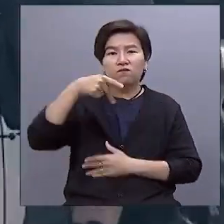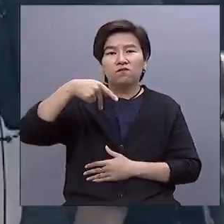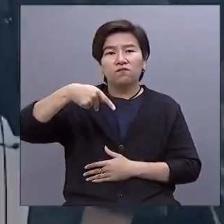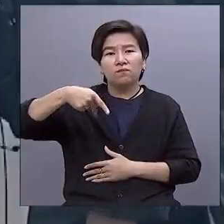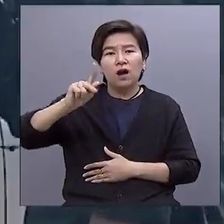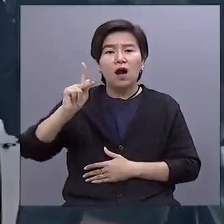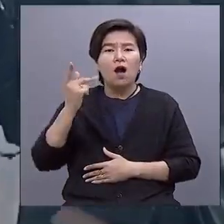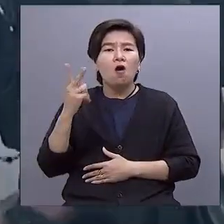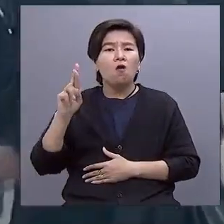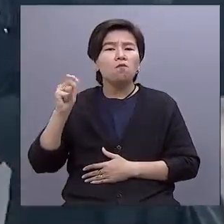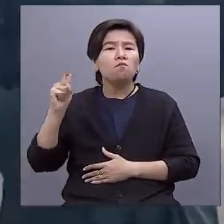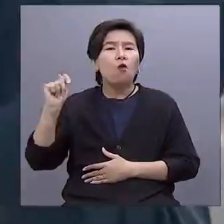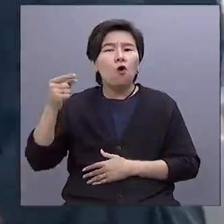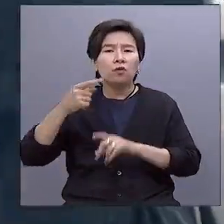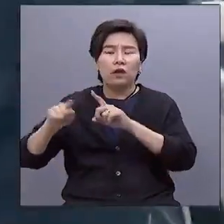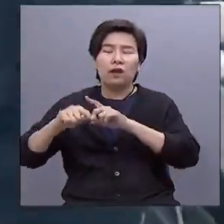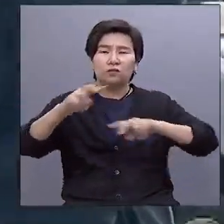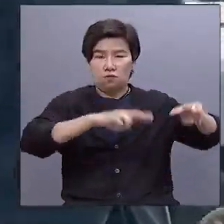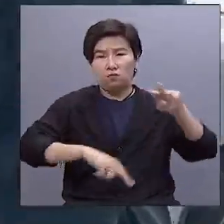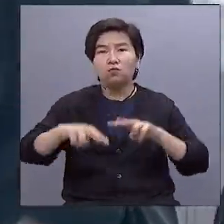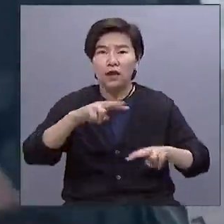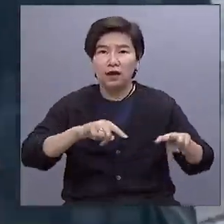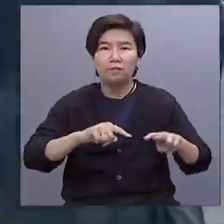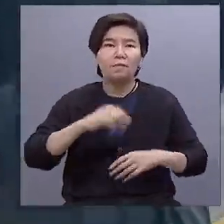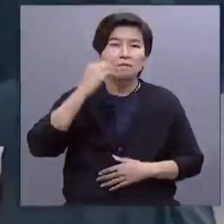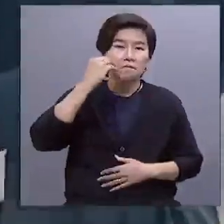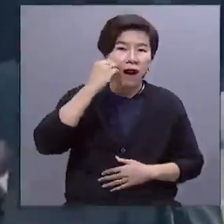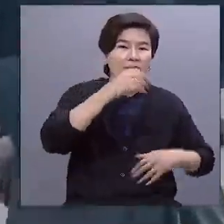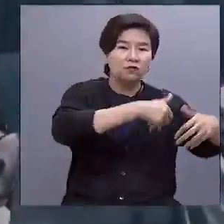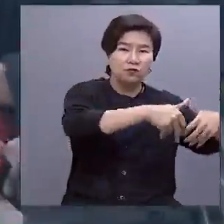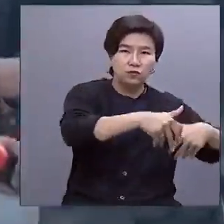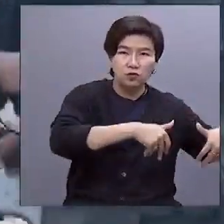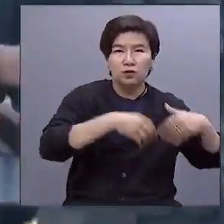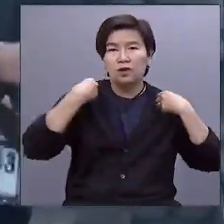ในพื้นที่หมู่บ้านชุมชนสถานที่ราชการย่าน